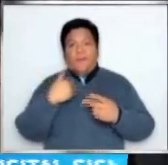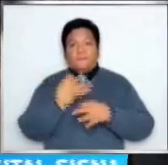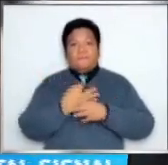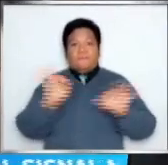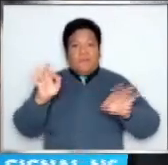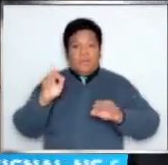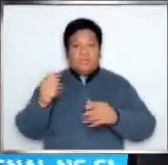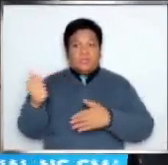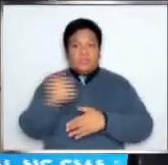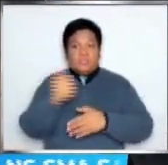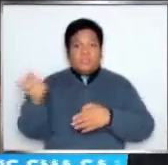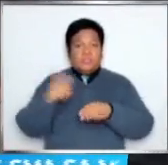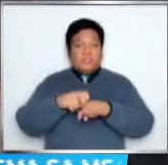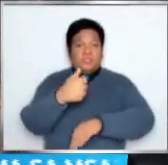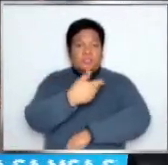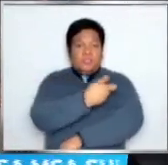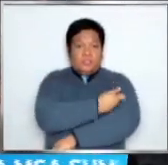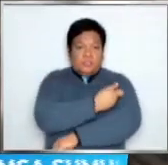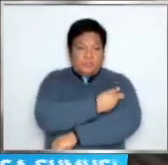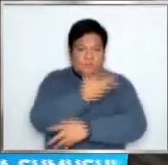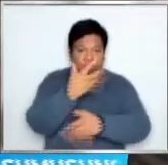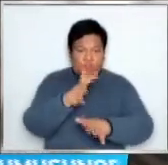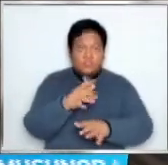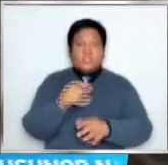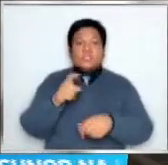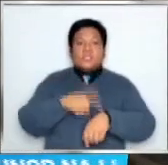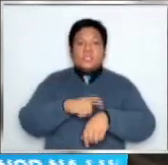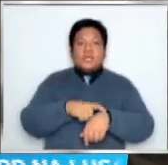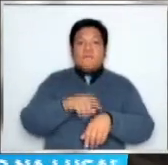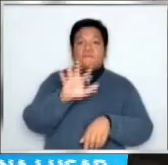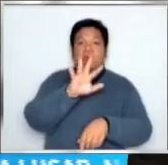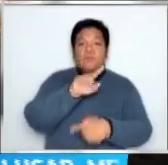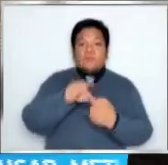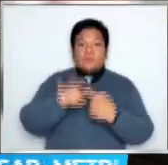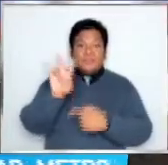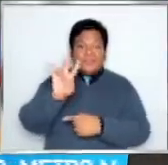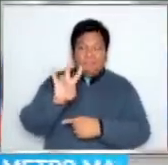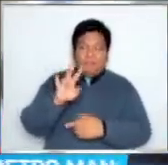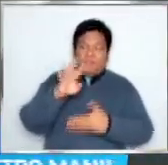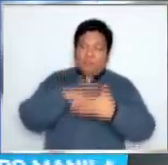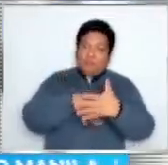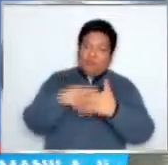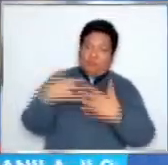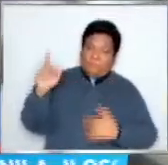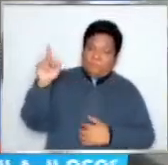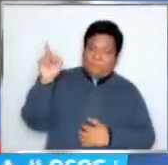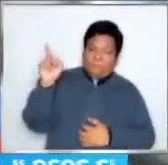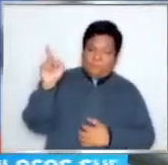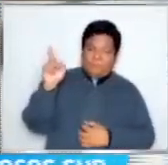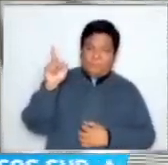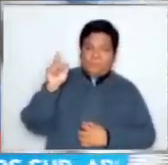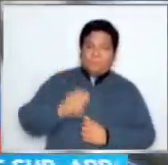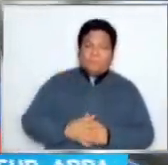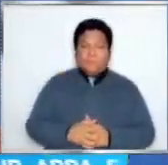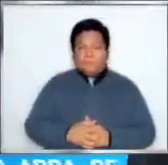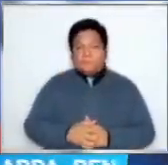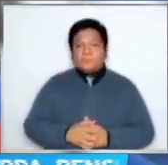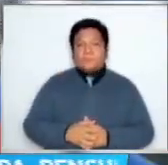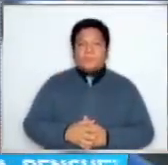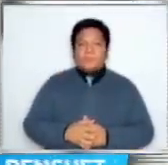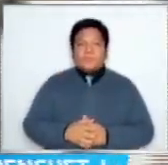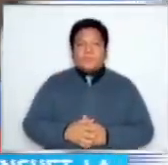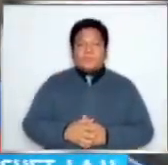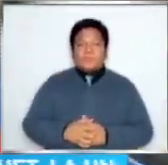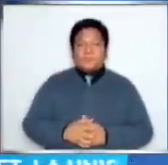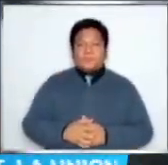po 5 a.m. hanggang 7 a.m., 9 a.m. to 5 p.m. at 7 p.m. to 9 p.m.